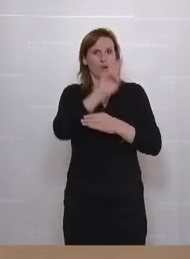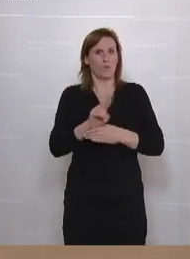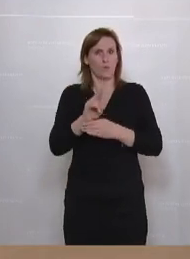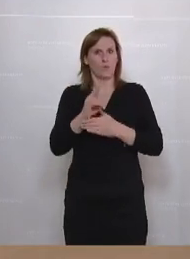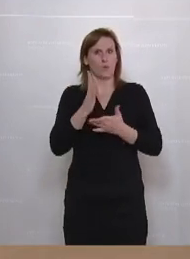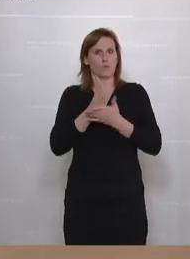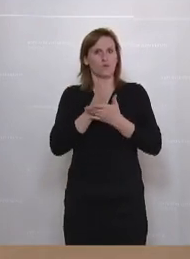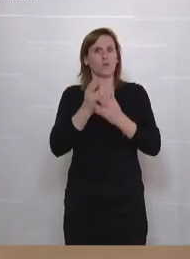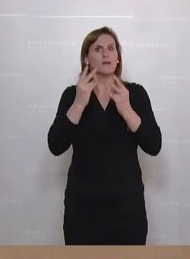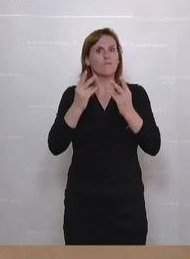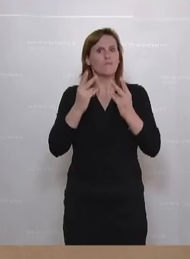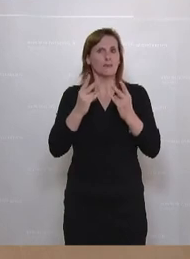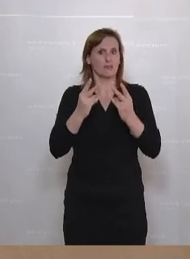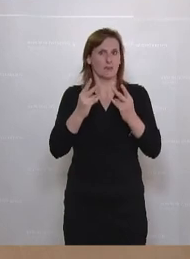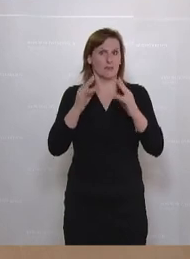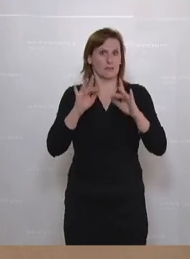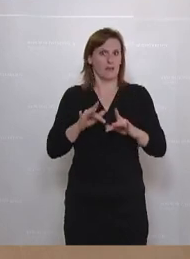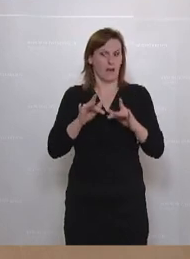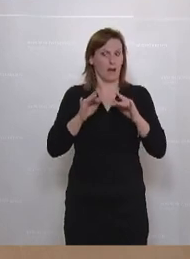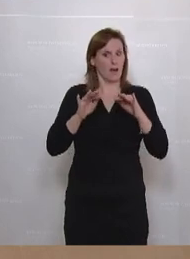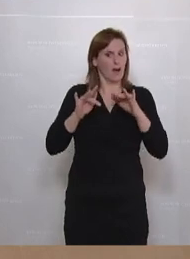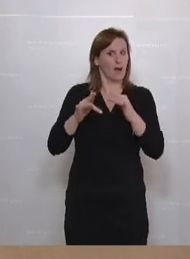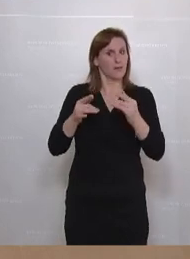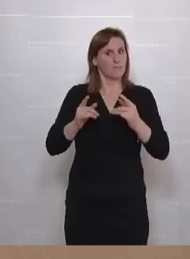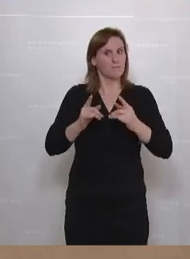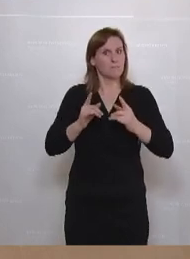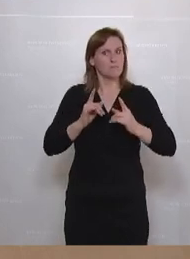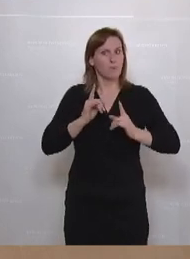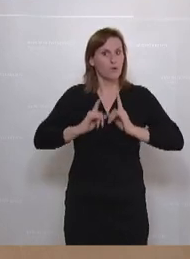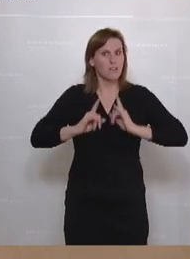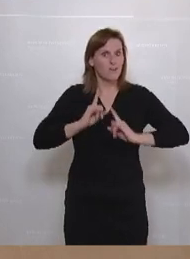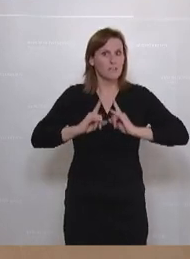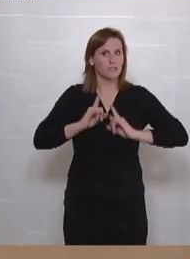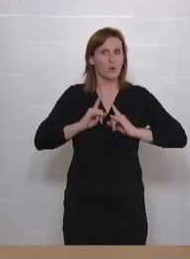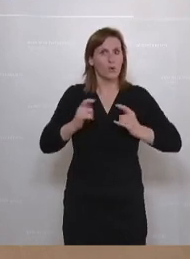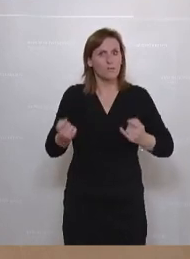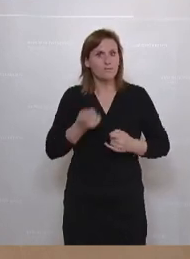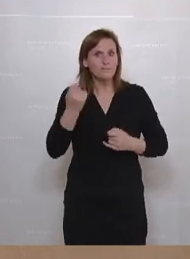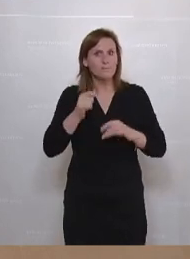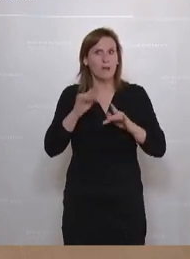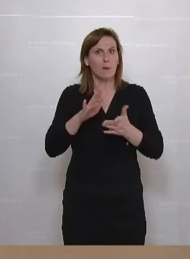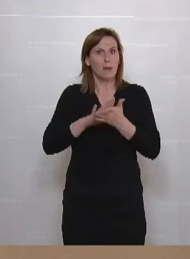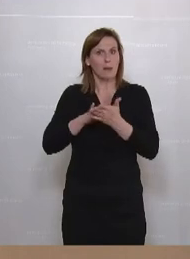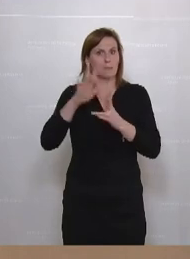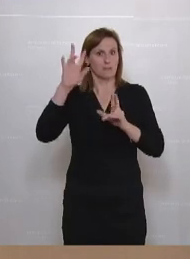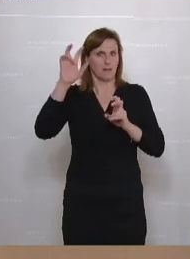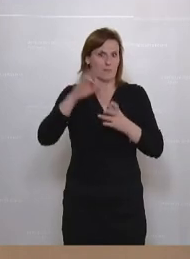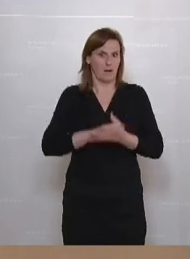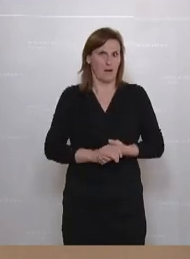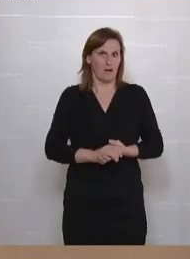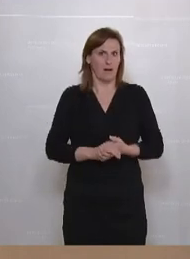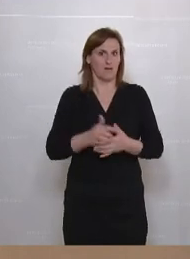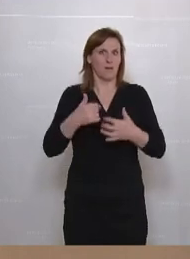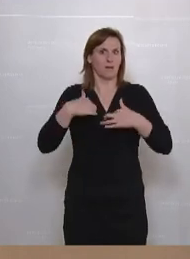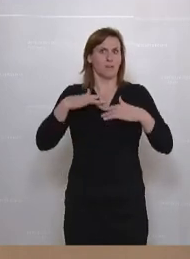ist der wesentliche Hebel, der wesentliche sozusagen Motivationsfaktor, dass das immer zum Thema wird. Und ich bin eigentlich sehr glücklich, dass